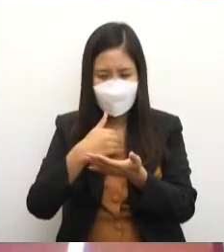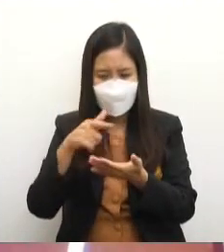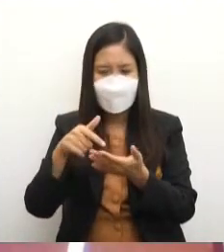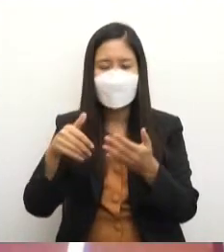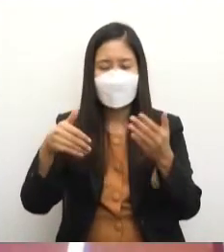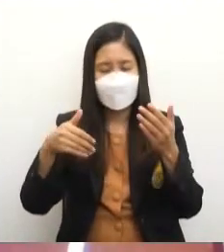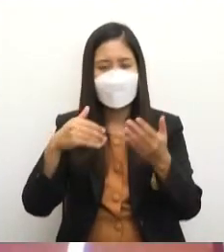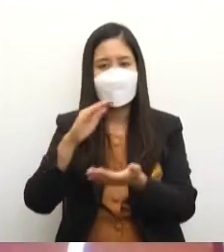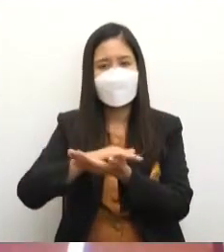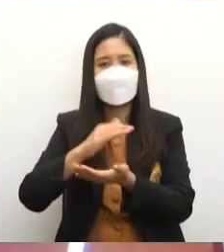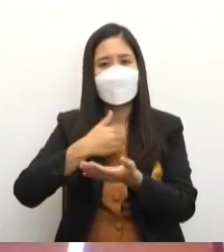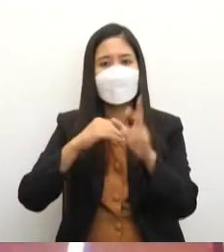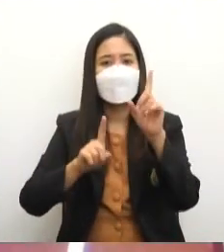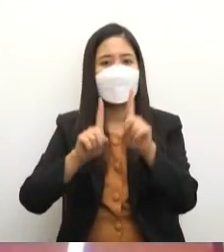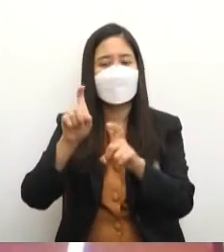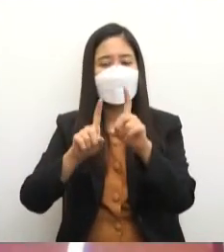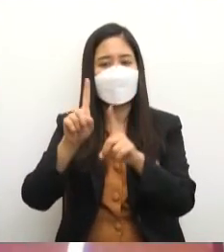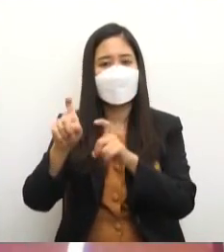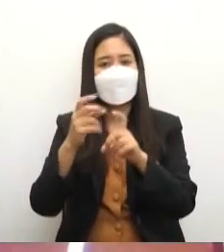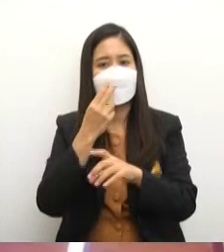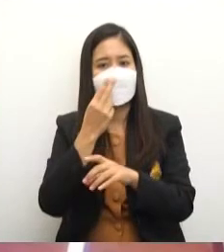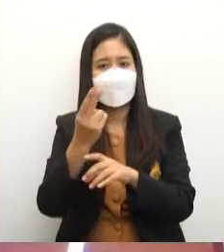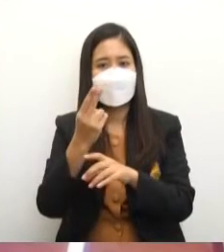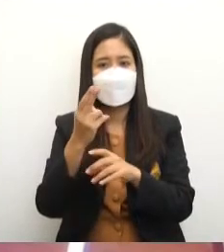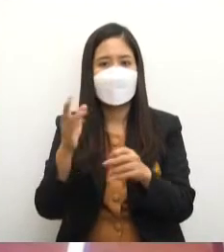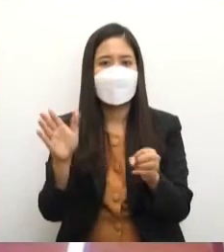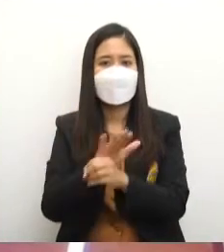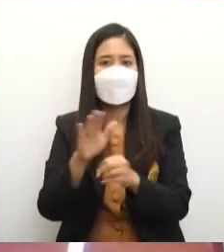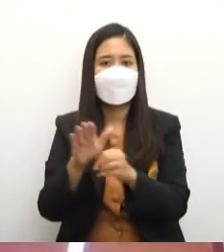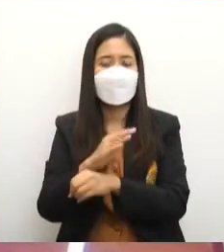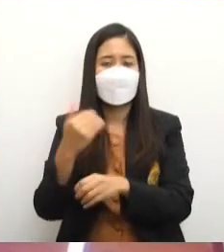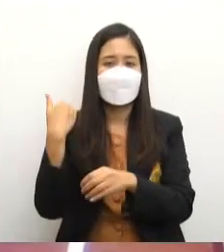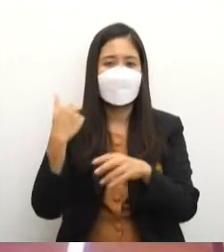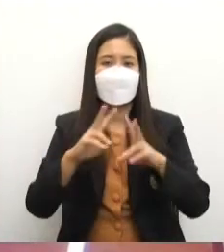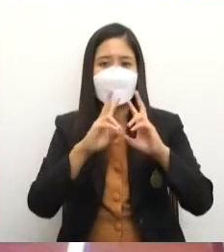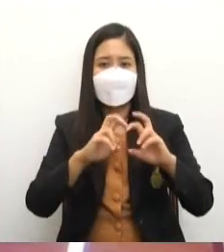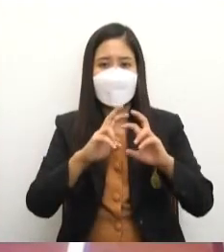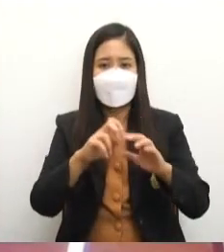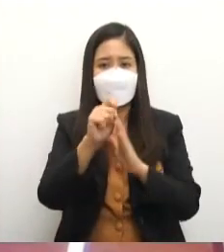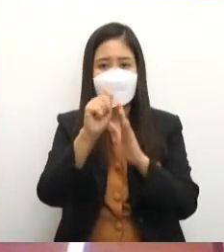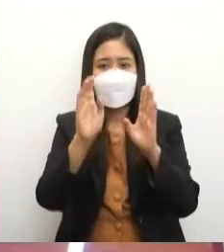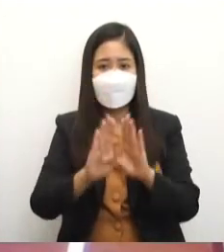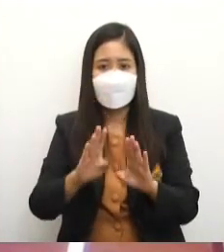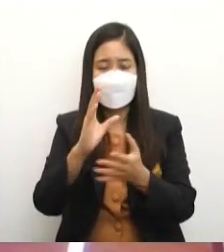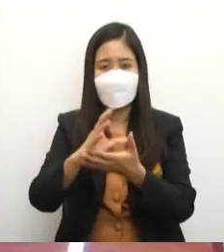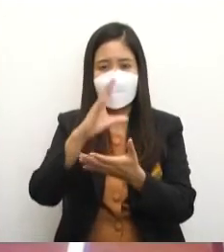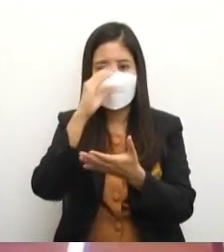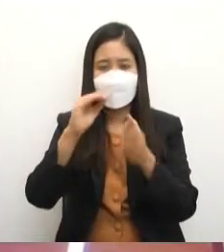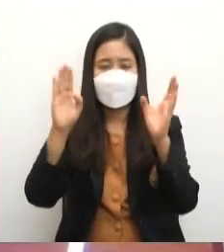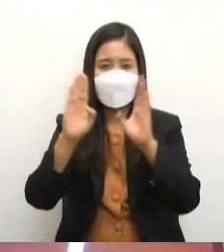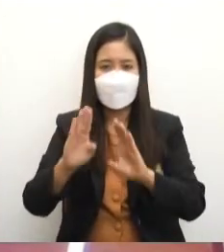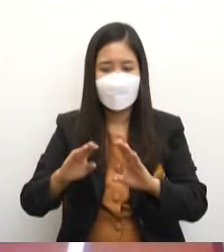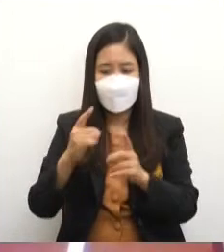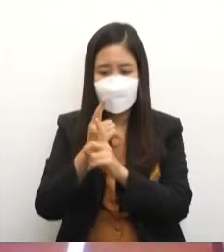านการเรียนรู้ตัวชี้วัดทั้งตัวชี้วัดที่เป็นต้องรู้ตัวชี้วัดควรรู้ค่ะแล้วก็ได้มีวิเคราะห์ออกแบบหน่วยการเรียนรู้ที่มีลักษณะการบูรณาการแล้ว